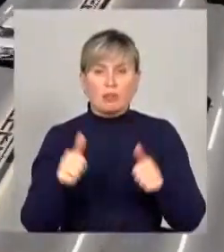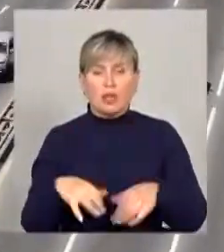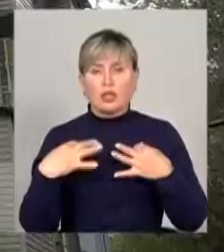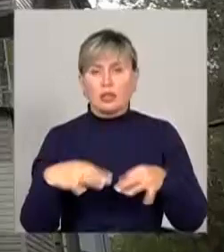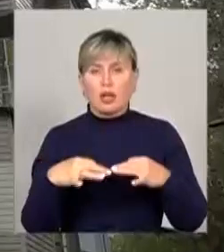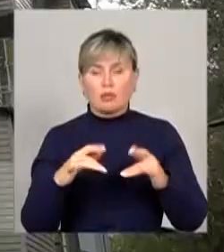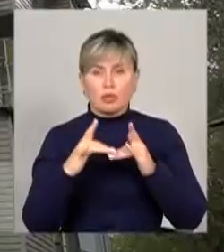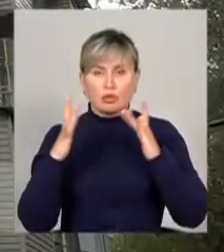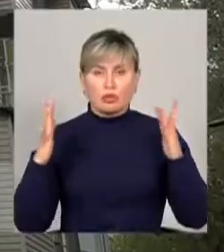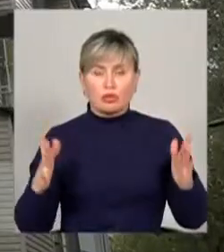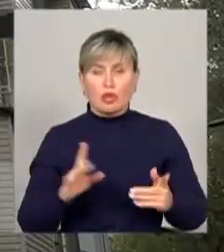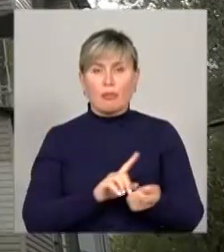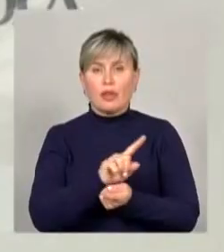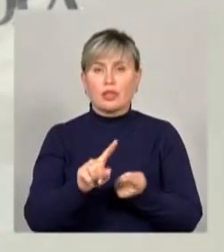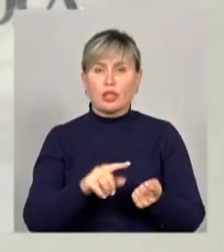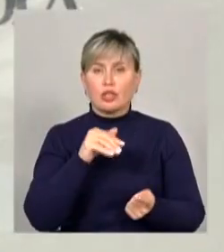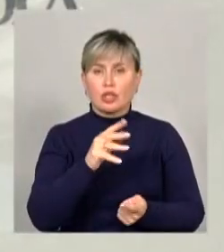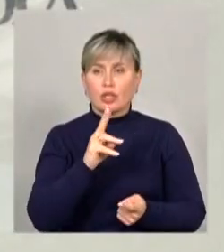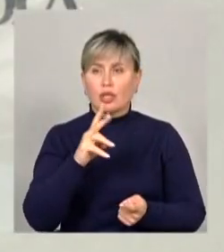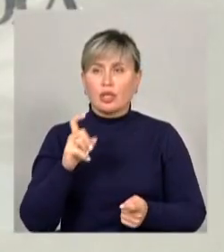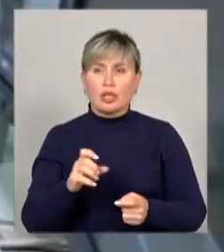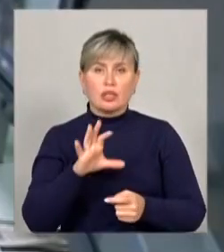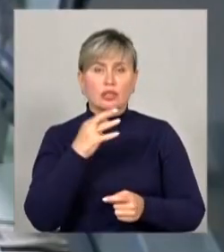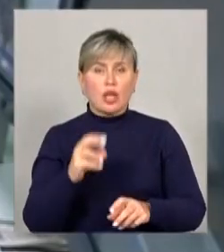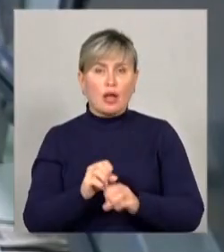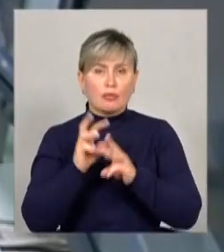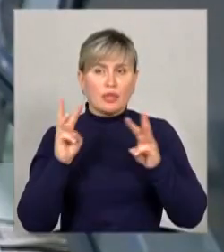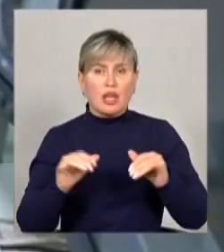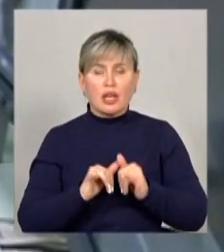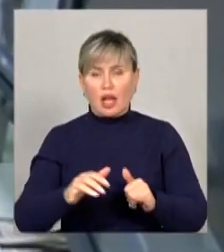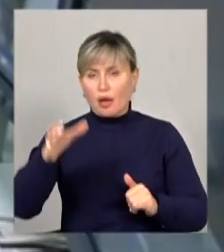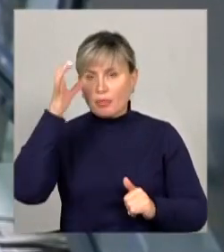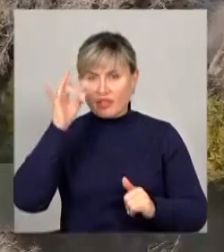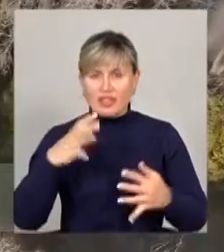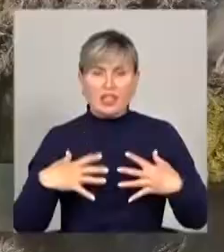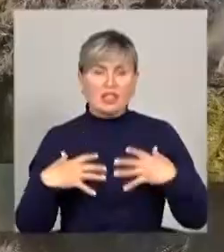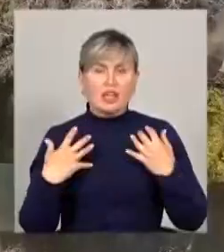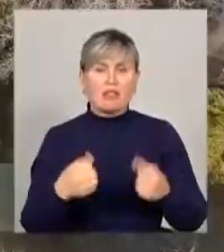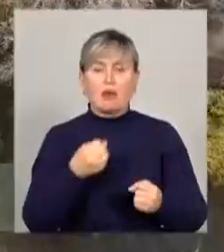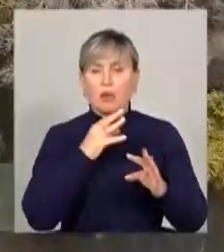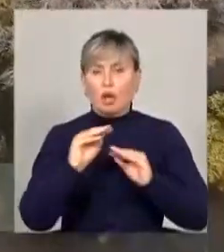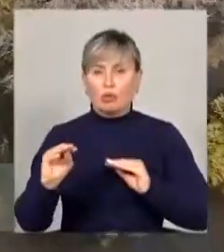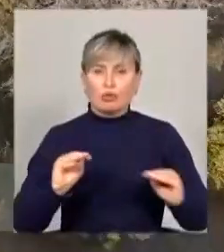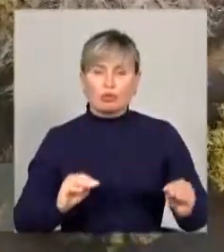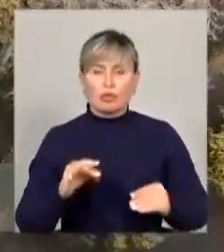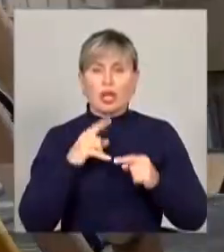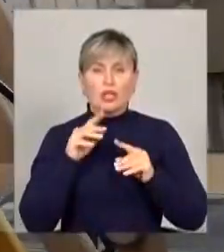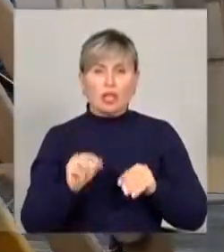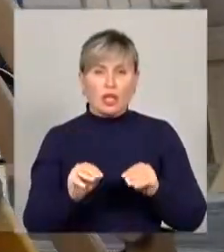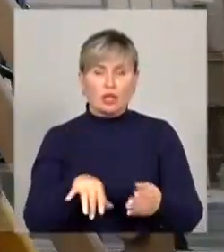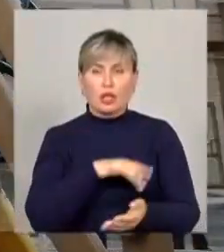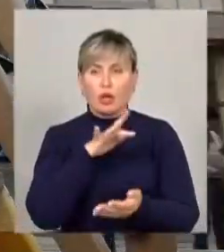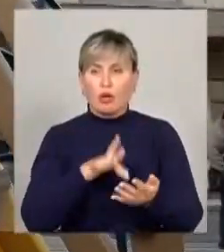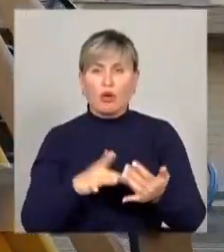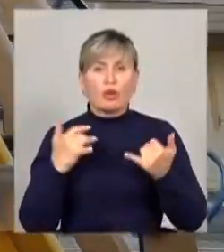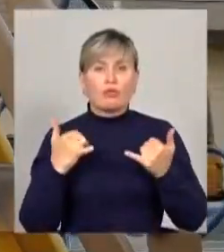транспортной инфраструктуры, модернизацию ЖКХ, социальное обеспечение, развитие образования и здравоохранения, благоустройство и озеленение города.